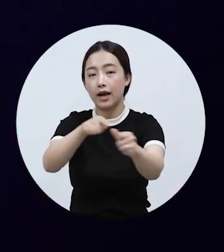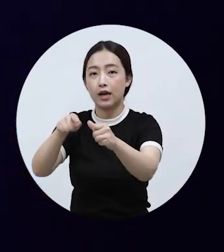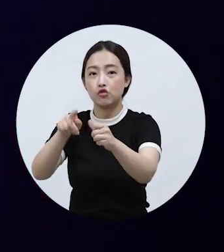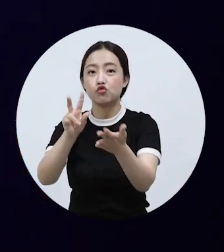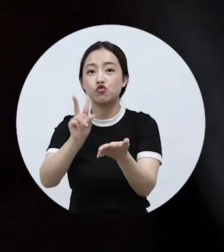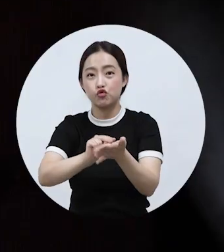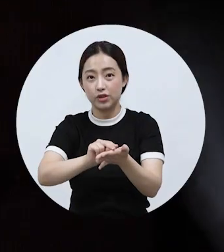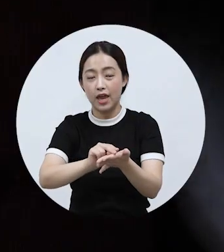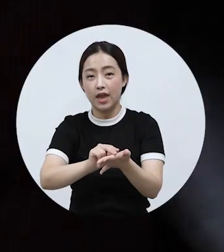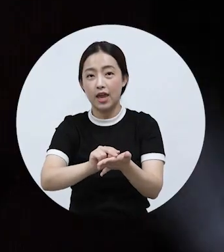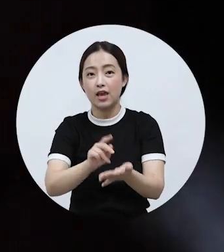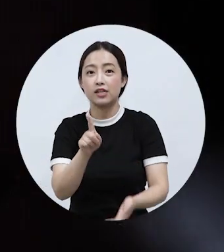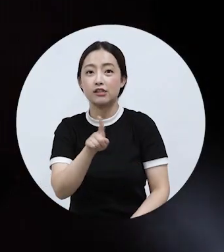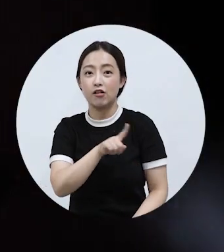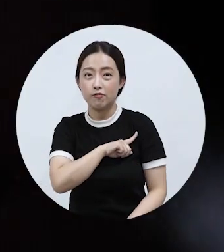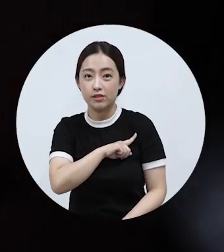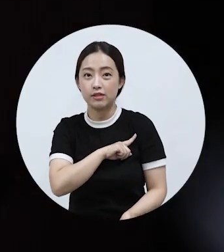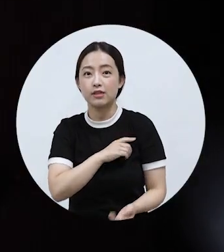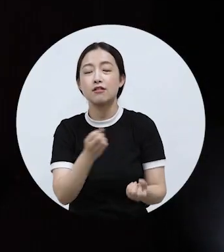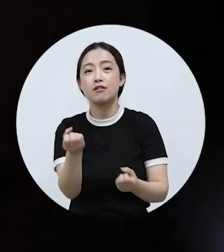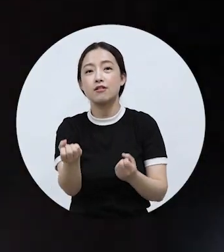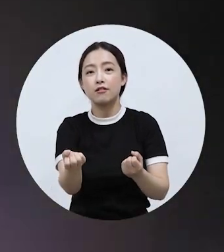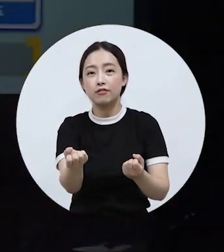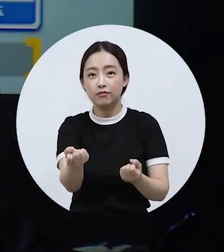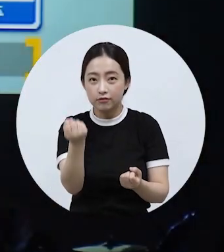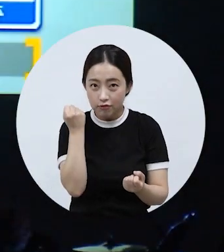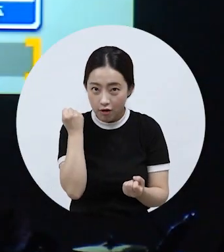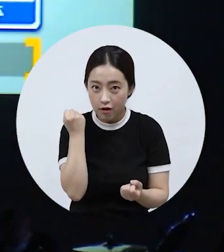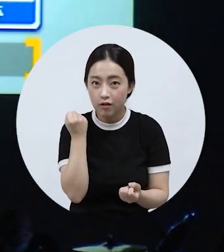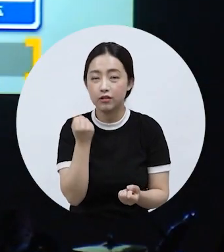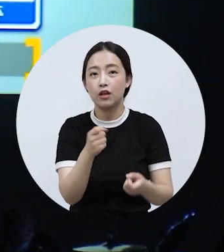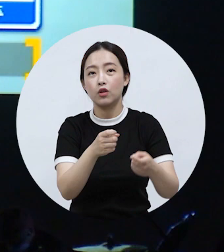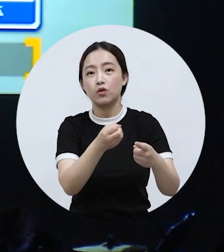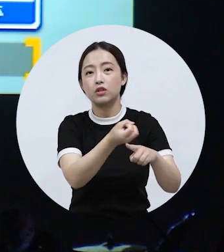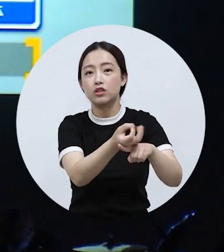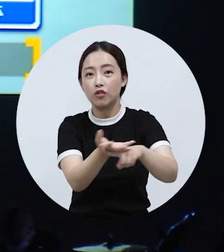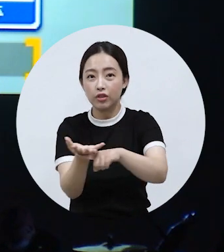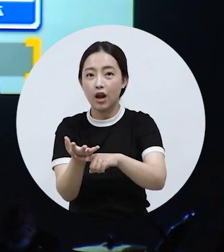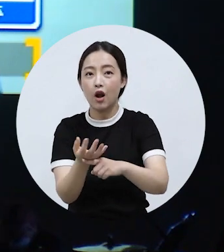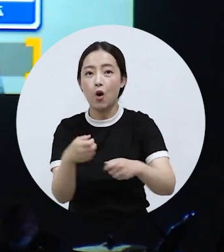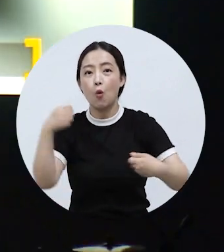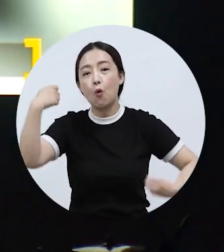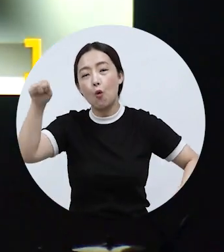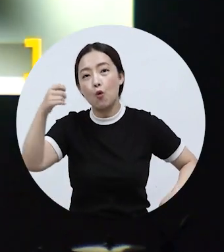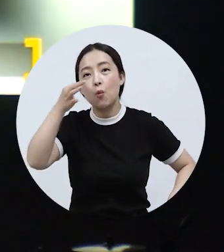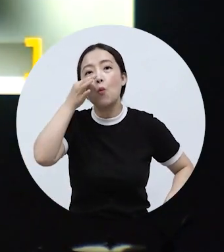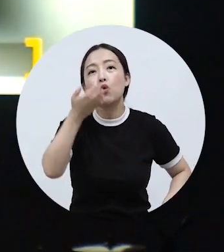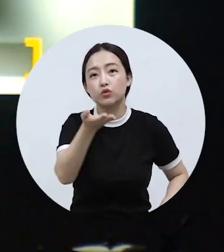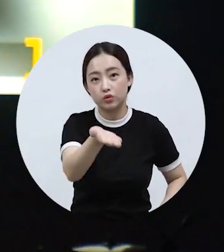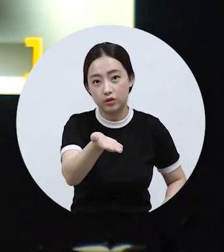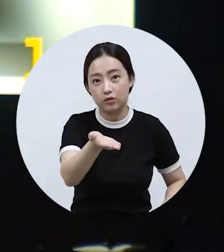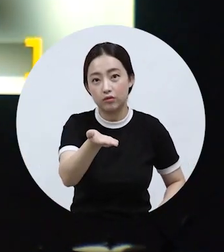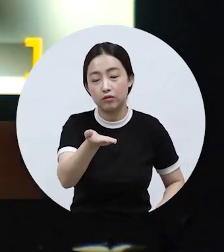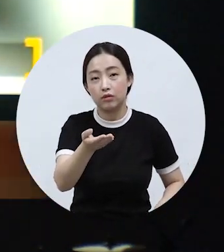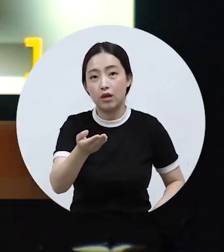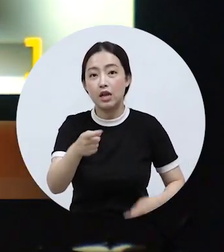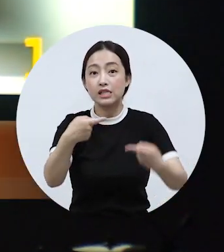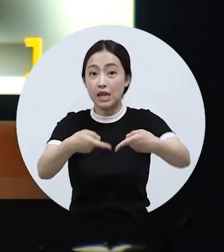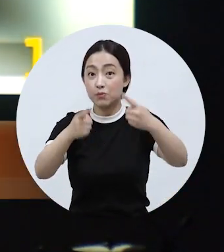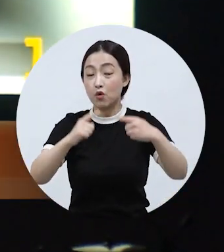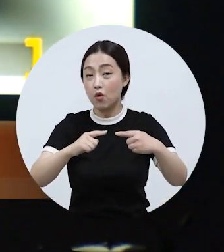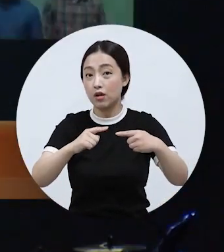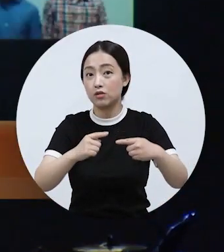참석한 주민들에게 큰 호응을 얻었습니다. 아울러 주민들의 릴레이 낭독 등 특색있고 다채로운